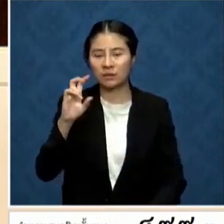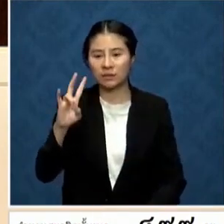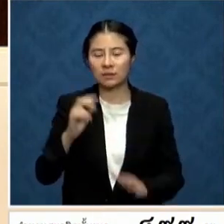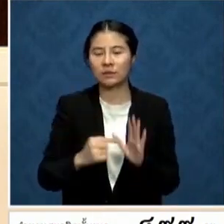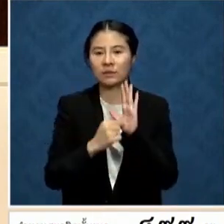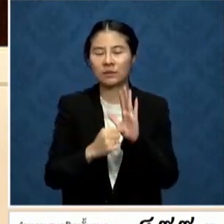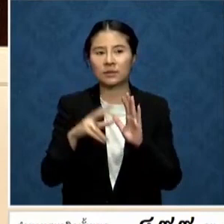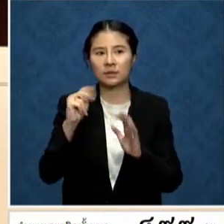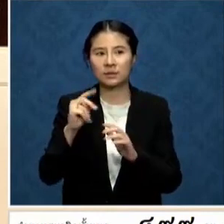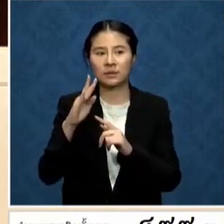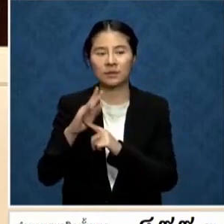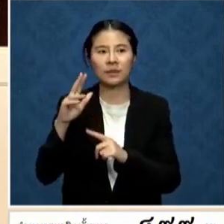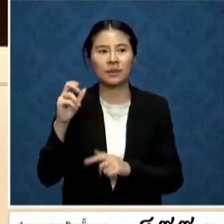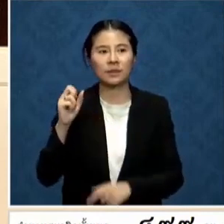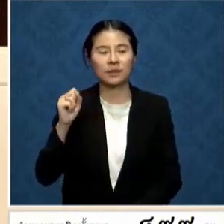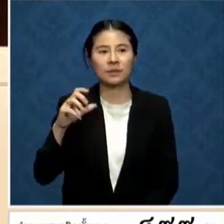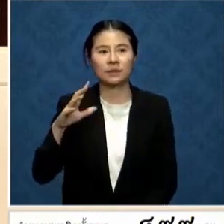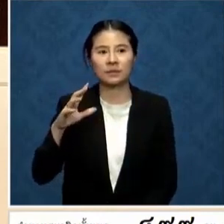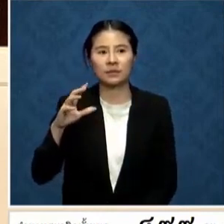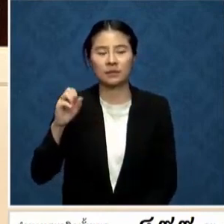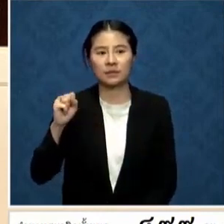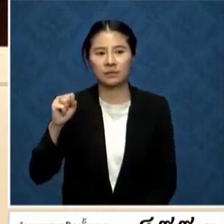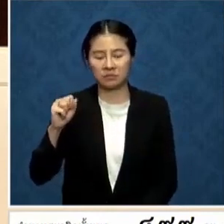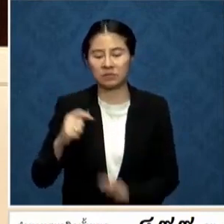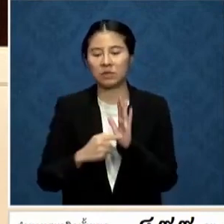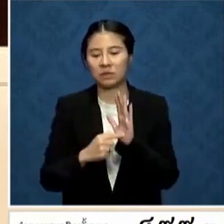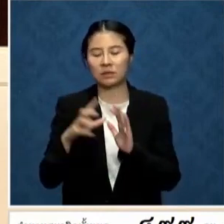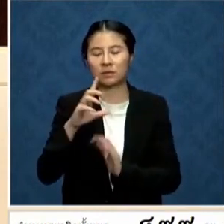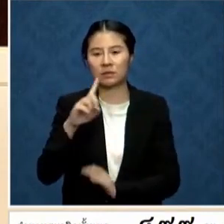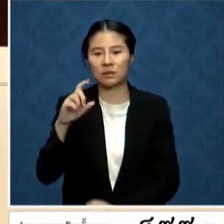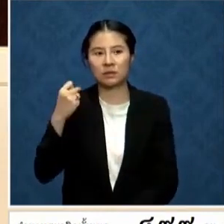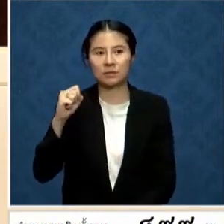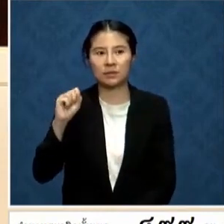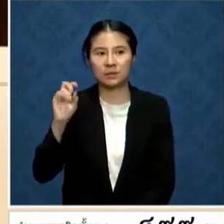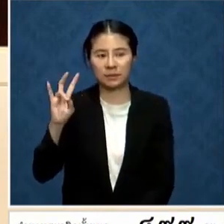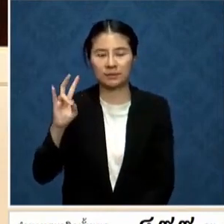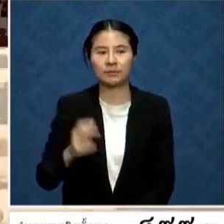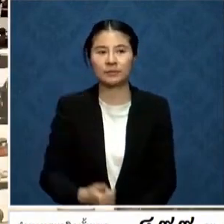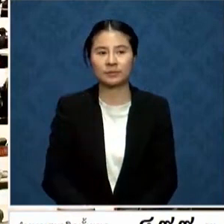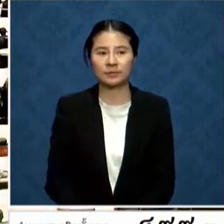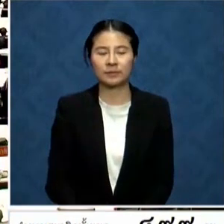ณัฐพงษ์เรือมปัญญาวุฒินะครับผมก็จะให้โอกาสได้เสนอยตินี้ครับเรียนเชิญ